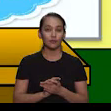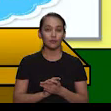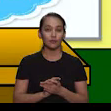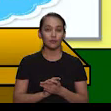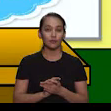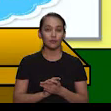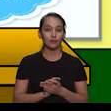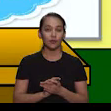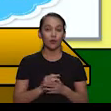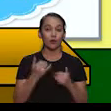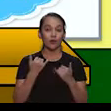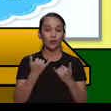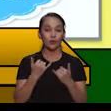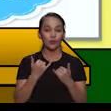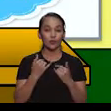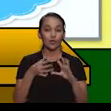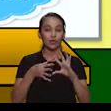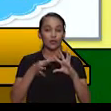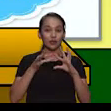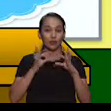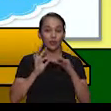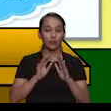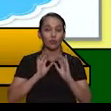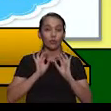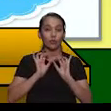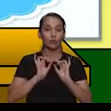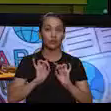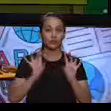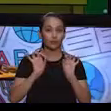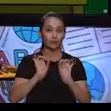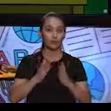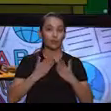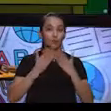qanday tovushlar haqida ekanligini topishingiz kerak.